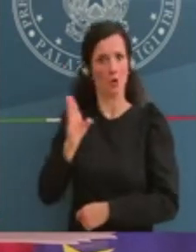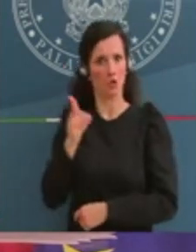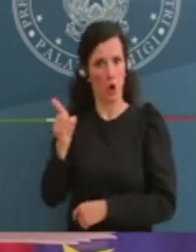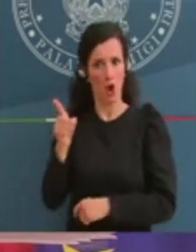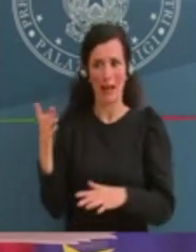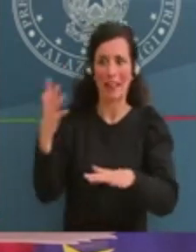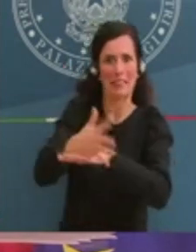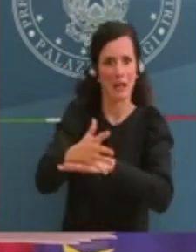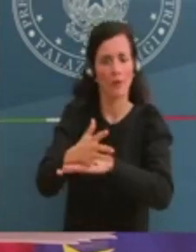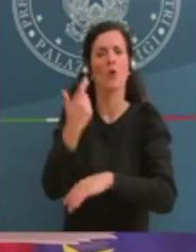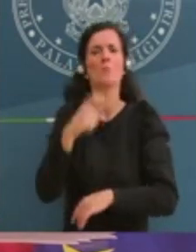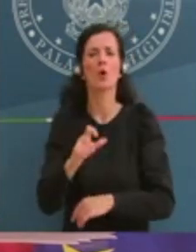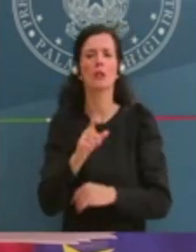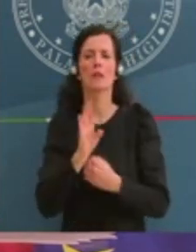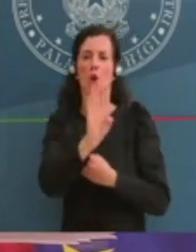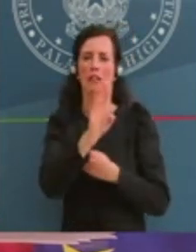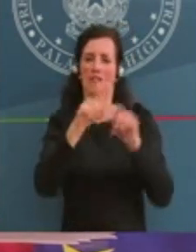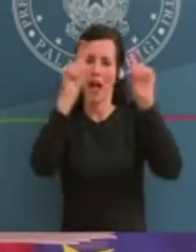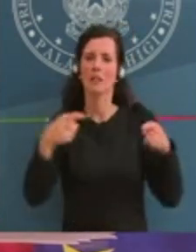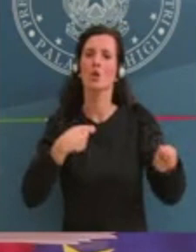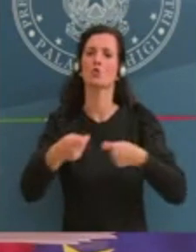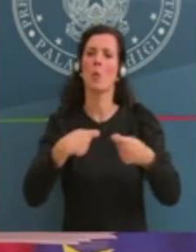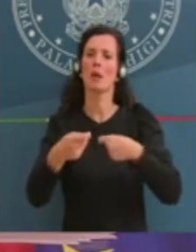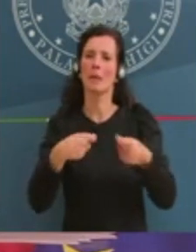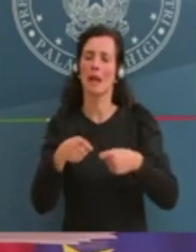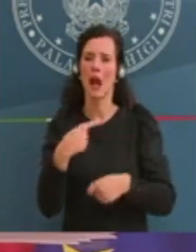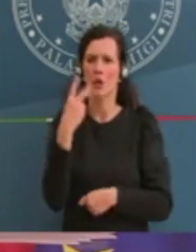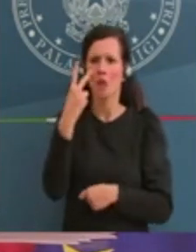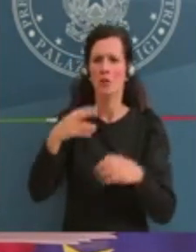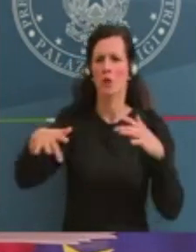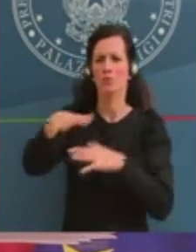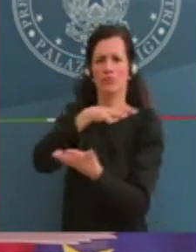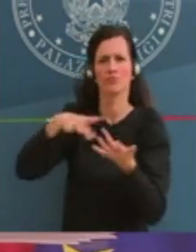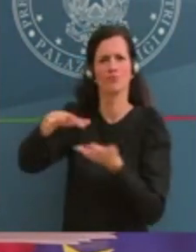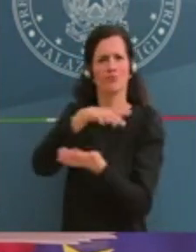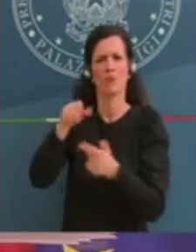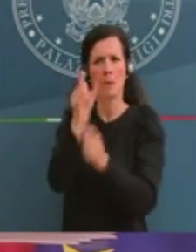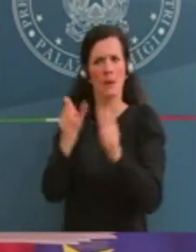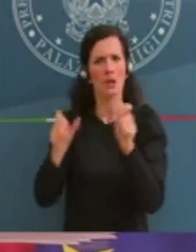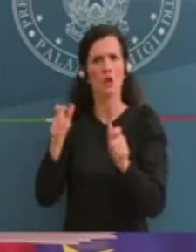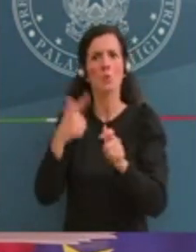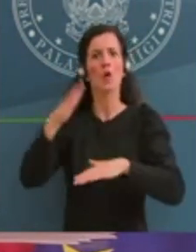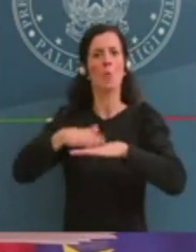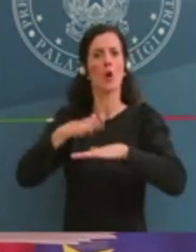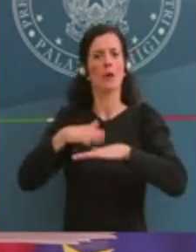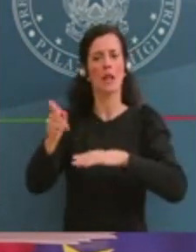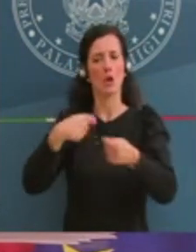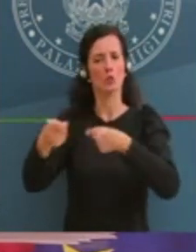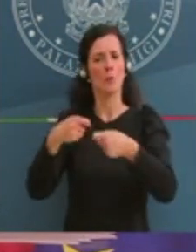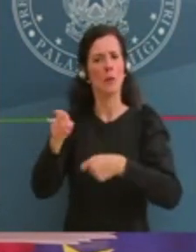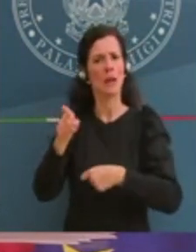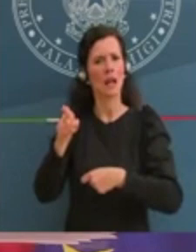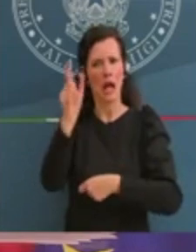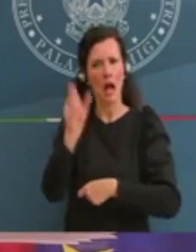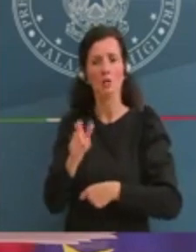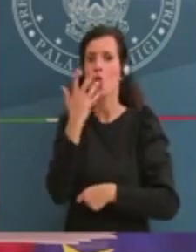fare intervenire questa troupe televisiva che insistentemente voleva che la mia compagna rilasciasse le dichiarazioni che non